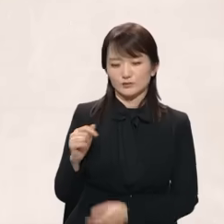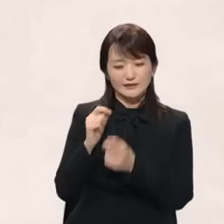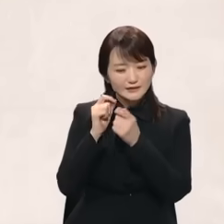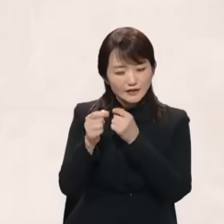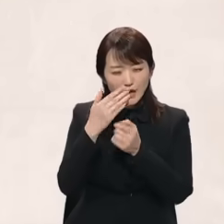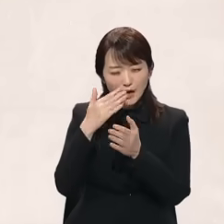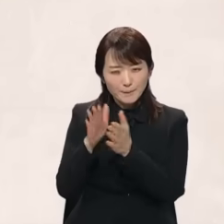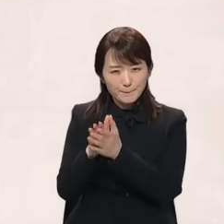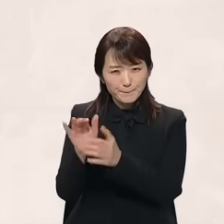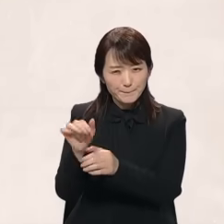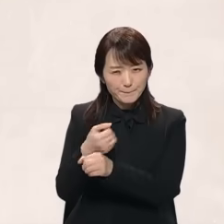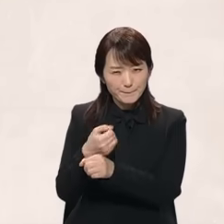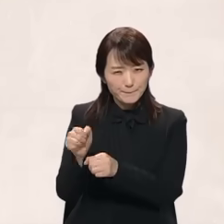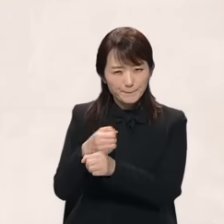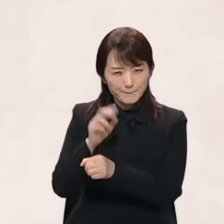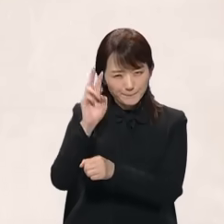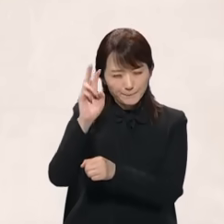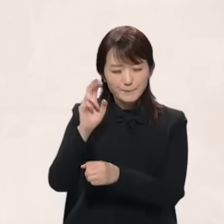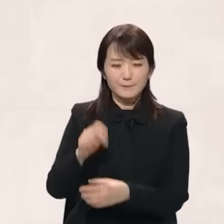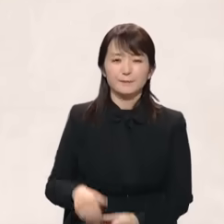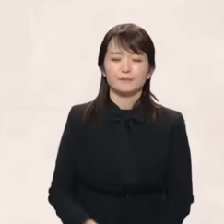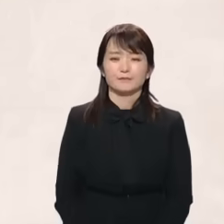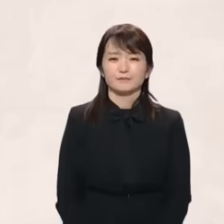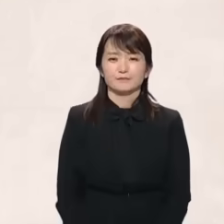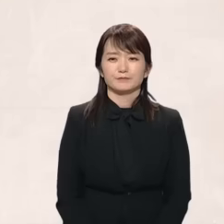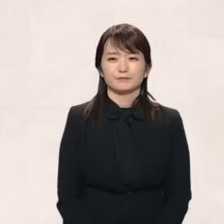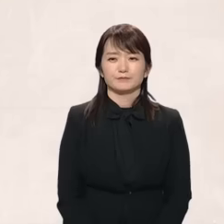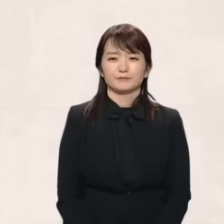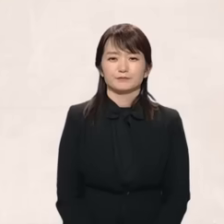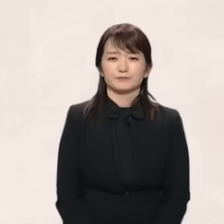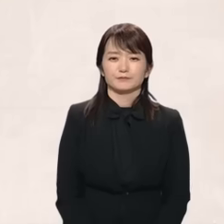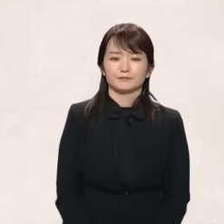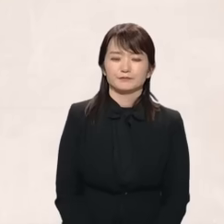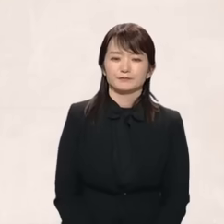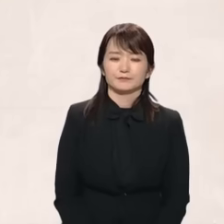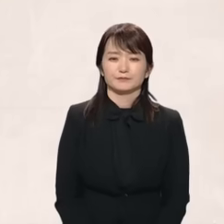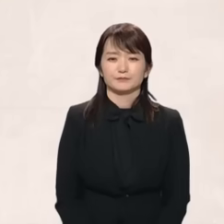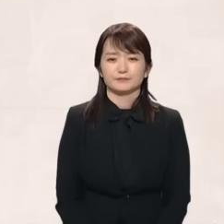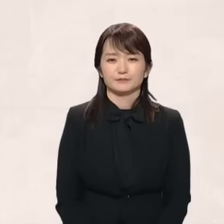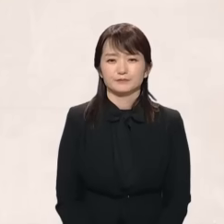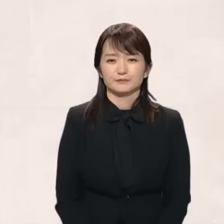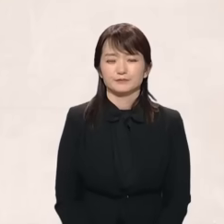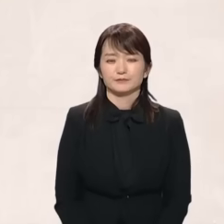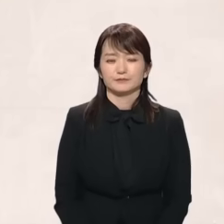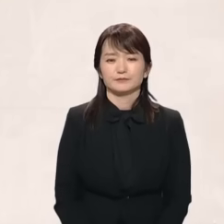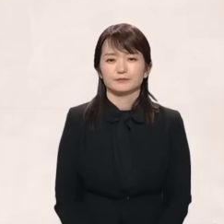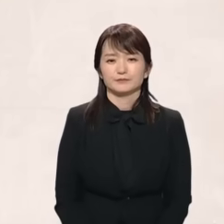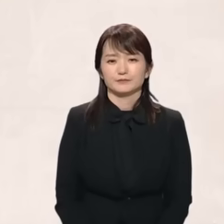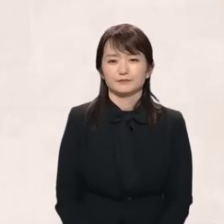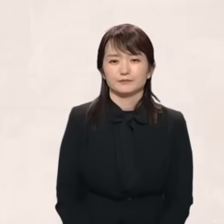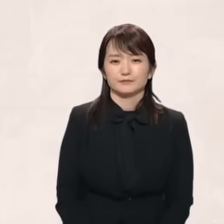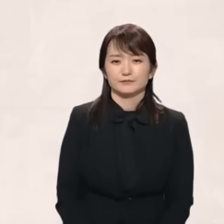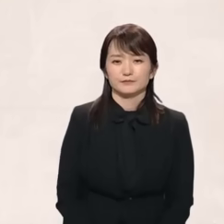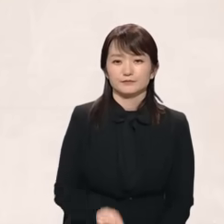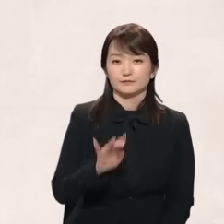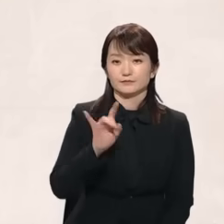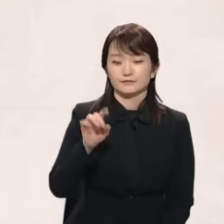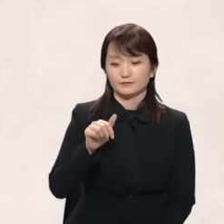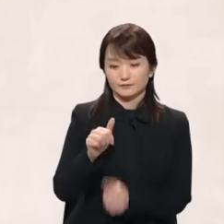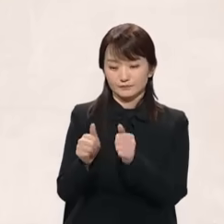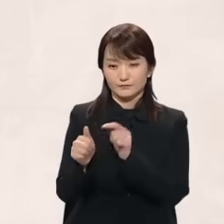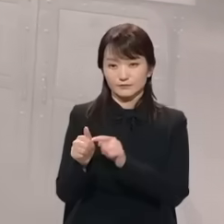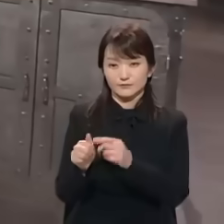한패로 뭔가 이렇게 지금 공작을 한 것이 아닌가 이렇게 생각하는 것이 합리적 의심입니다 자 백사님 그런데